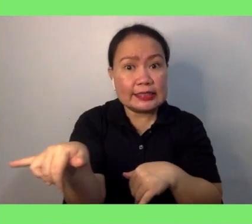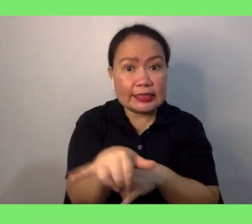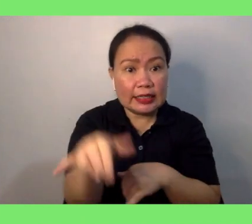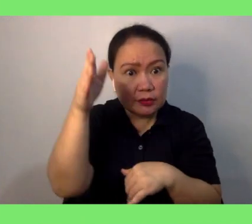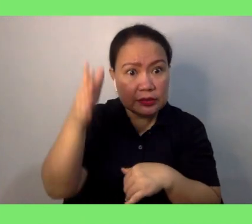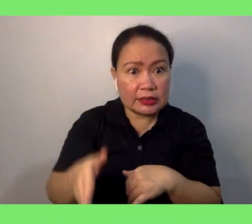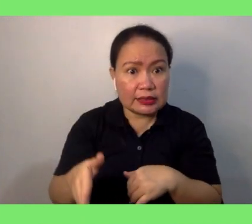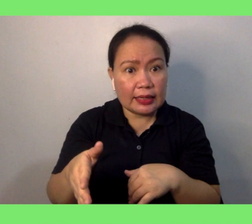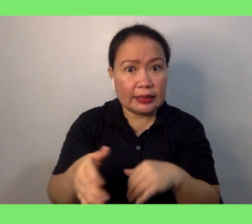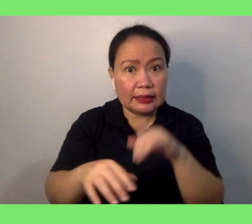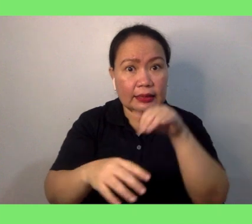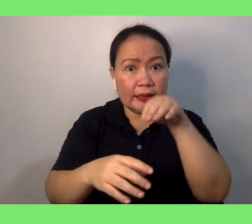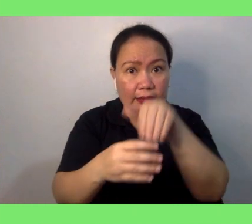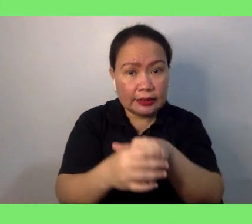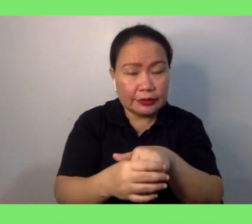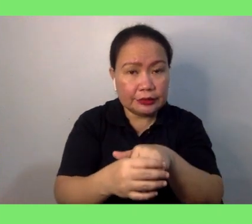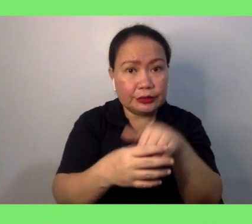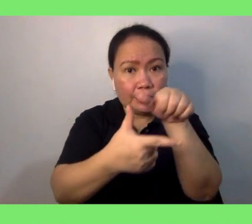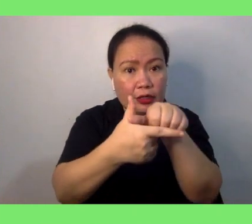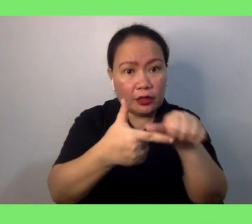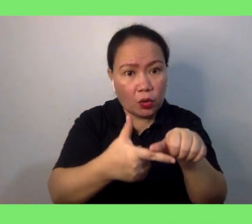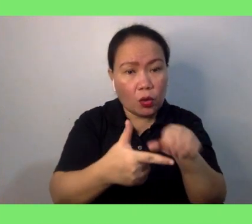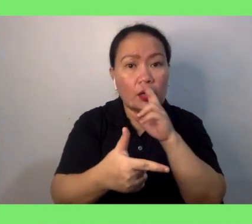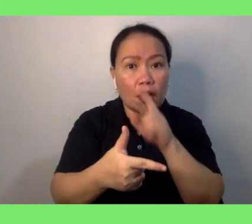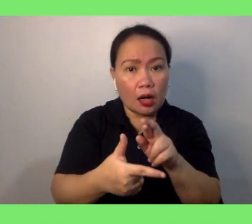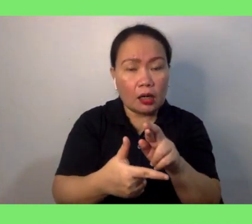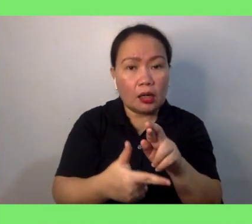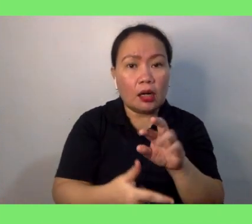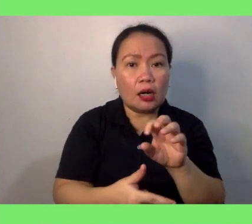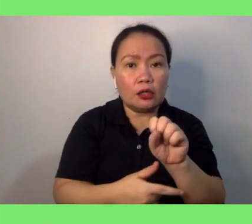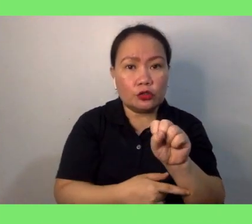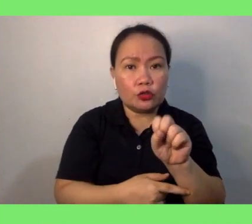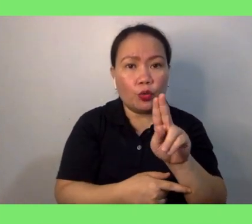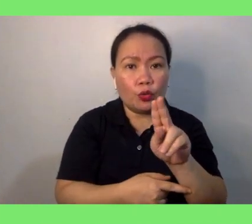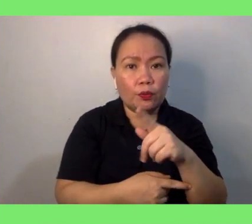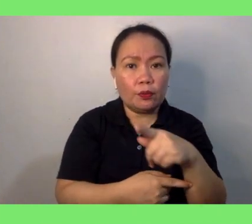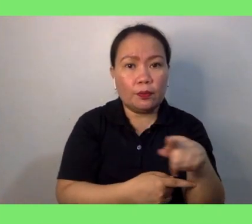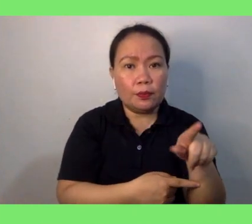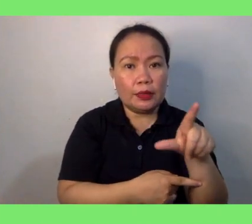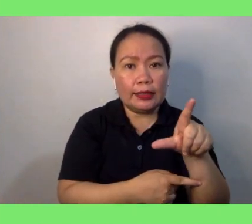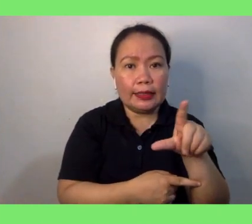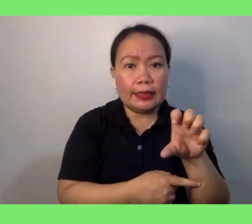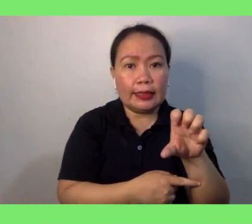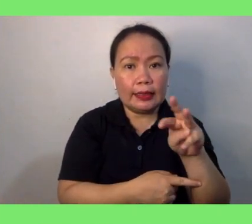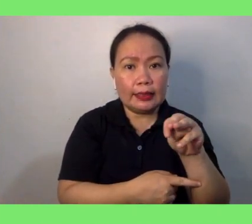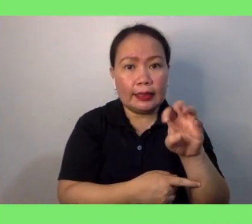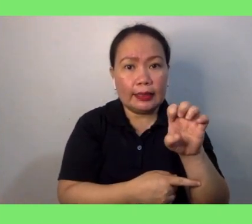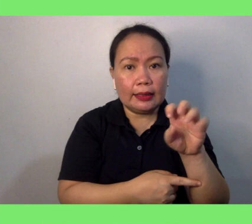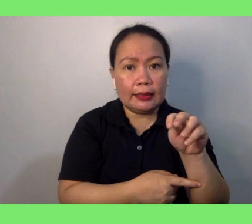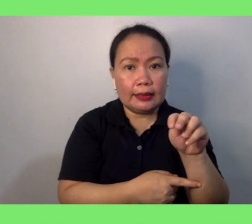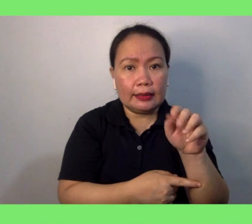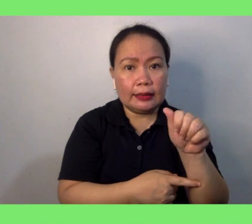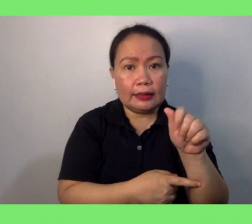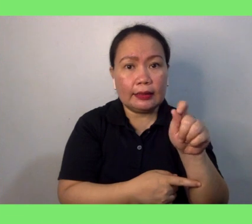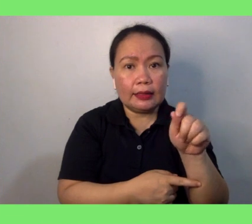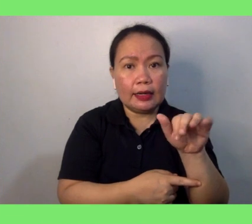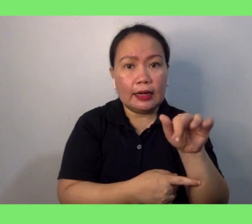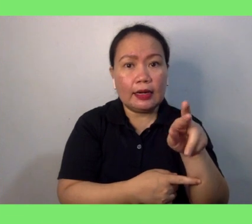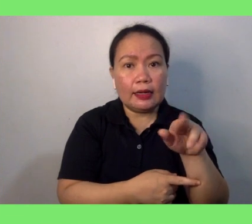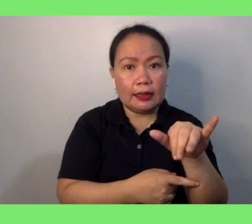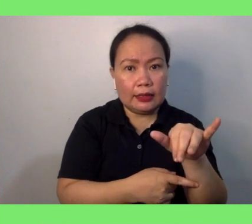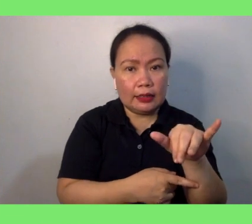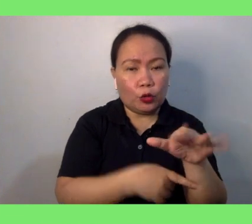are supplementary. So, itong dalawang to, ang relationship nila ay interior angles on the same side. So,